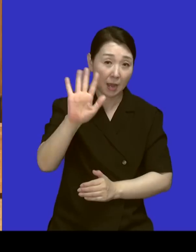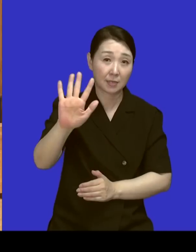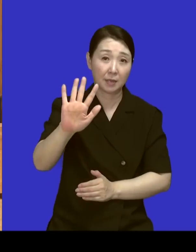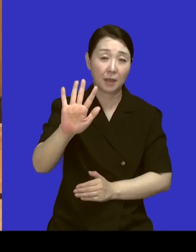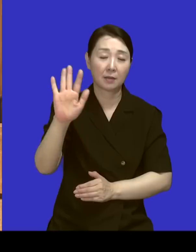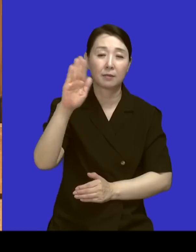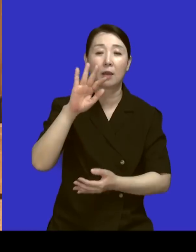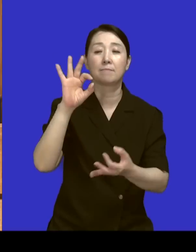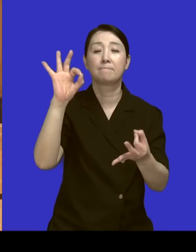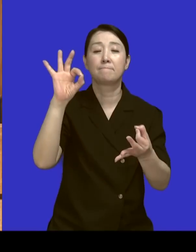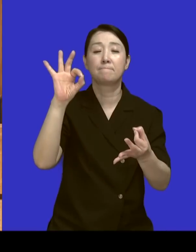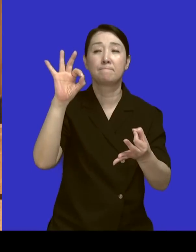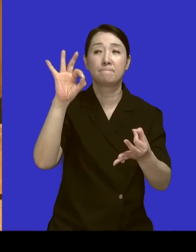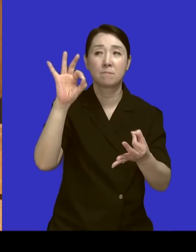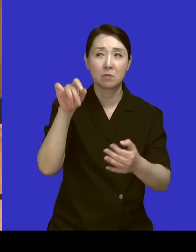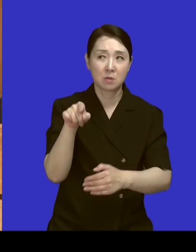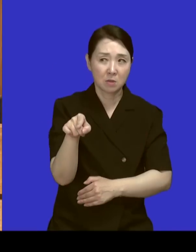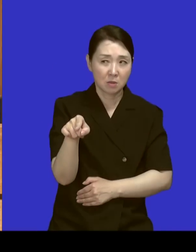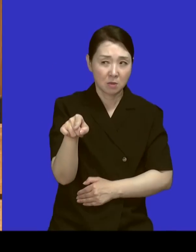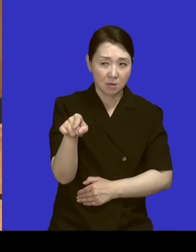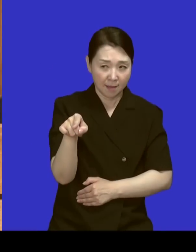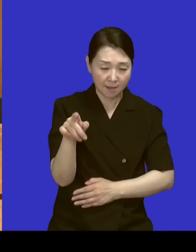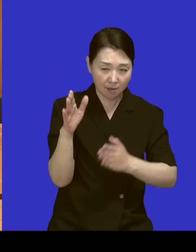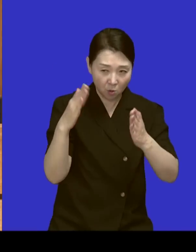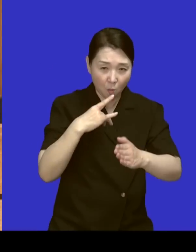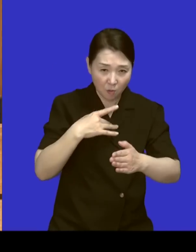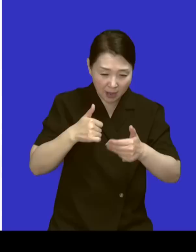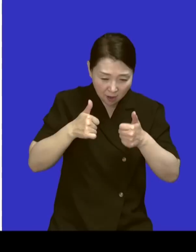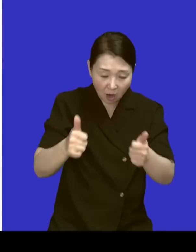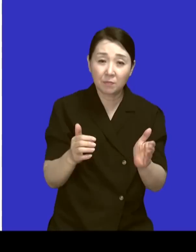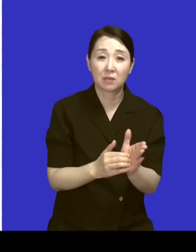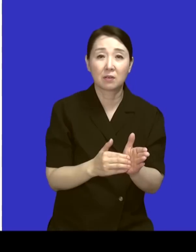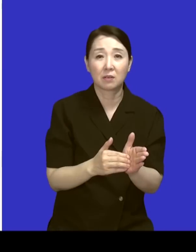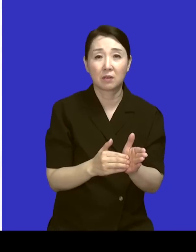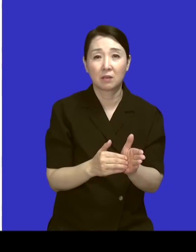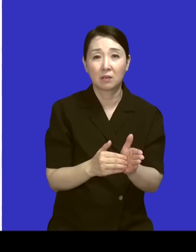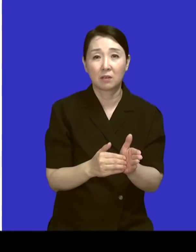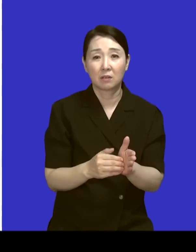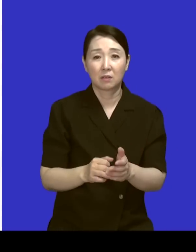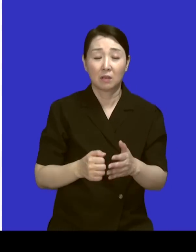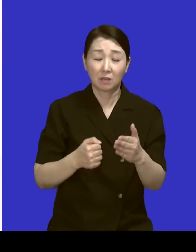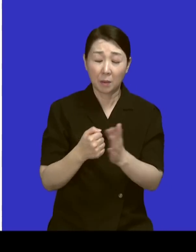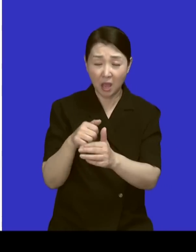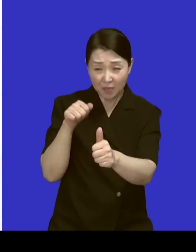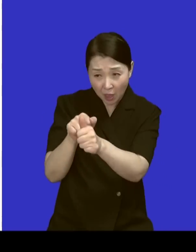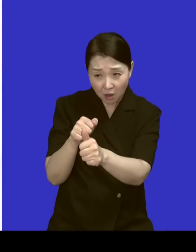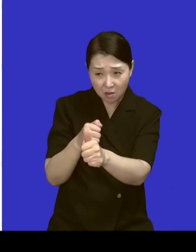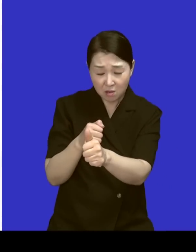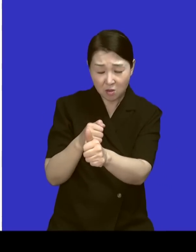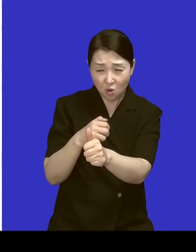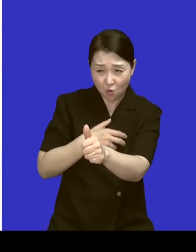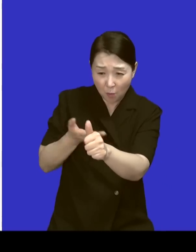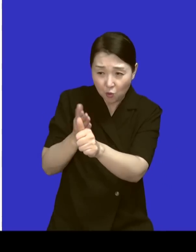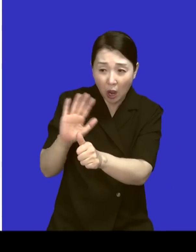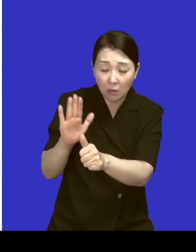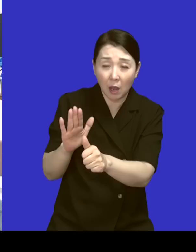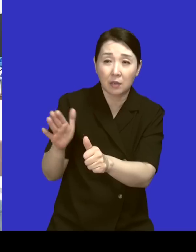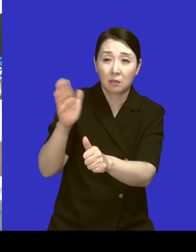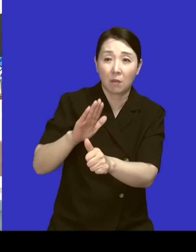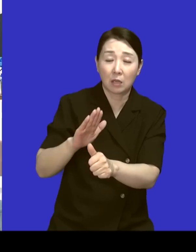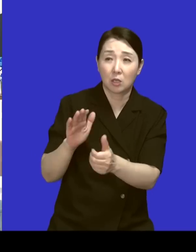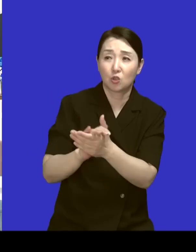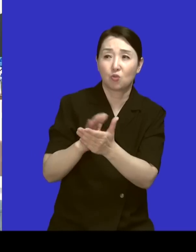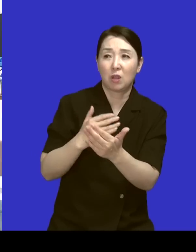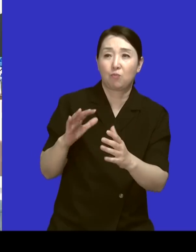하고 그냥 아무것도? 가만히 도끼 있는 눈으로 공부만 하고. 그러다 보니까 제가 뭐 때리거나 위협을 가하지도 않았는데 애들이 괜히 저를 무서워하고.